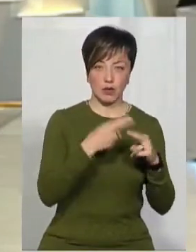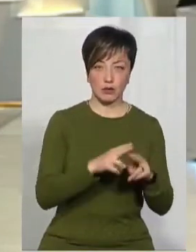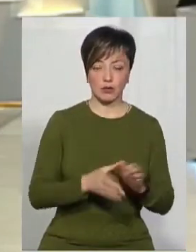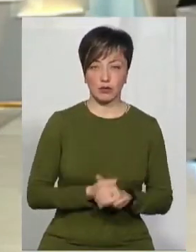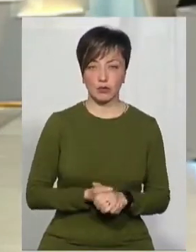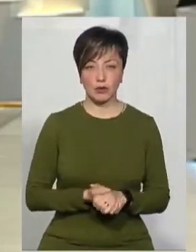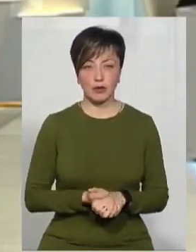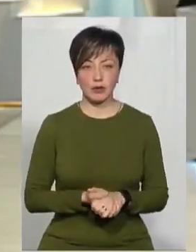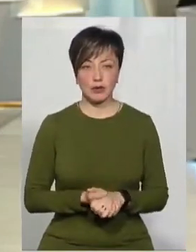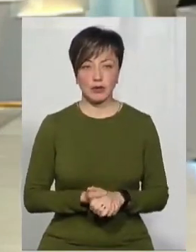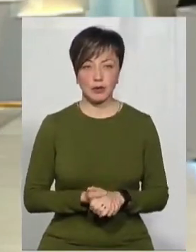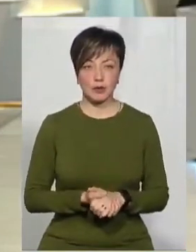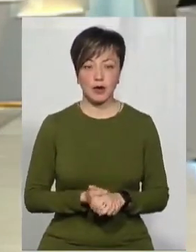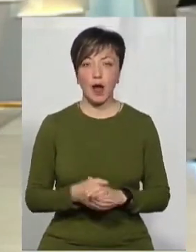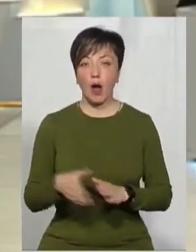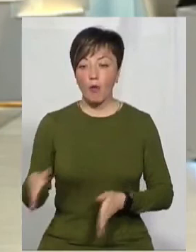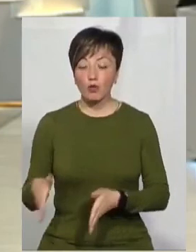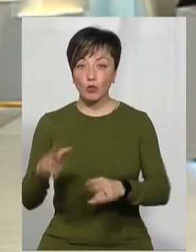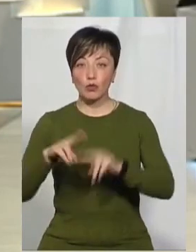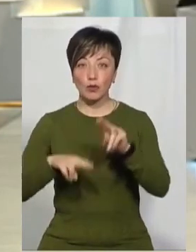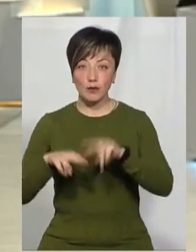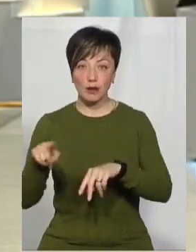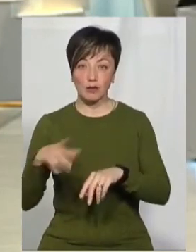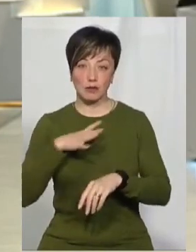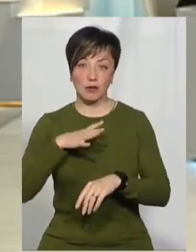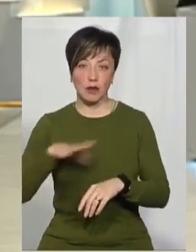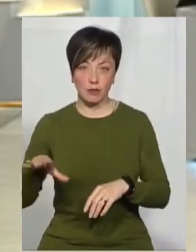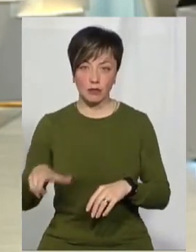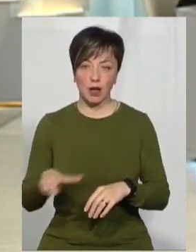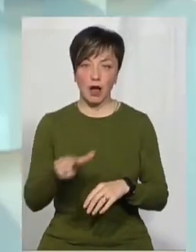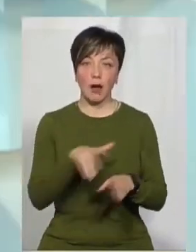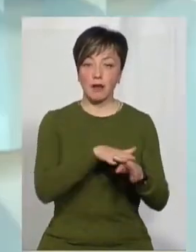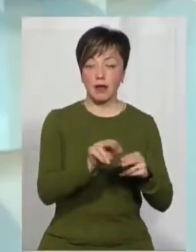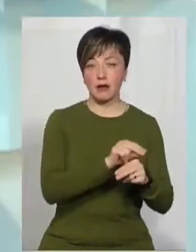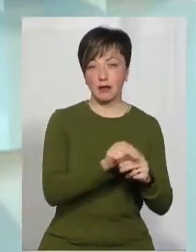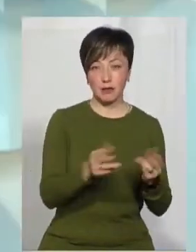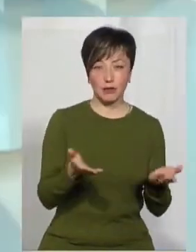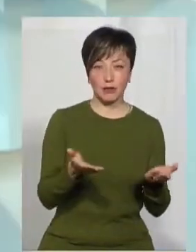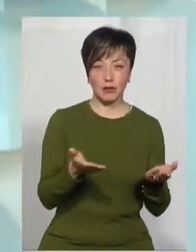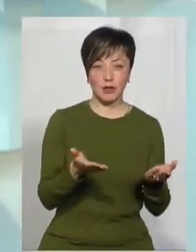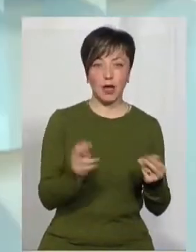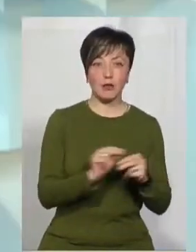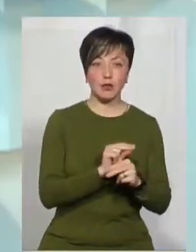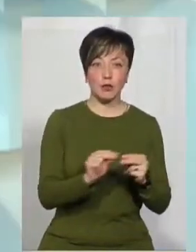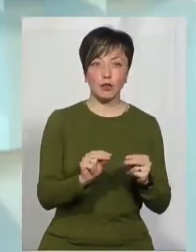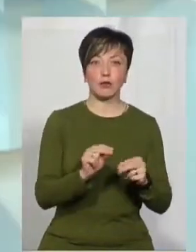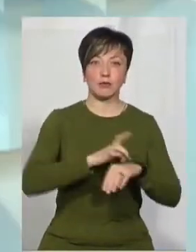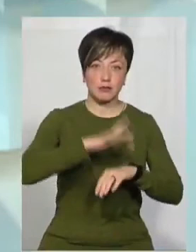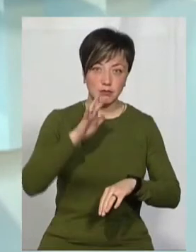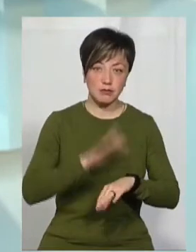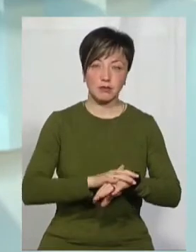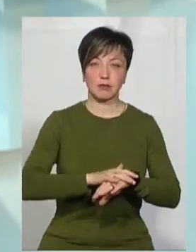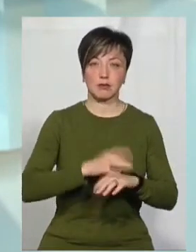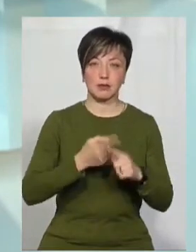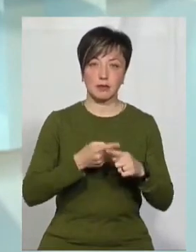будівництво, ми будуємо. Будуємо ту дорогу, якої там не було ніколи. Капітальний ремонт, по суті, ми ремонтуємо капітально, якби